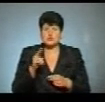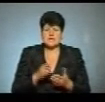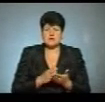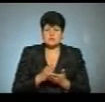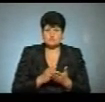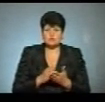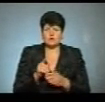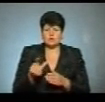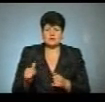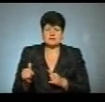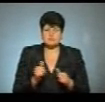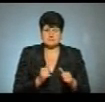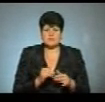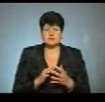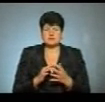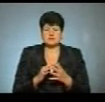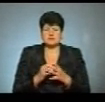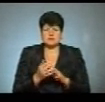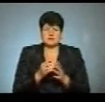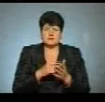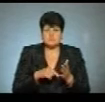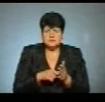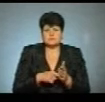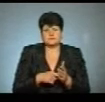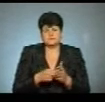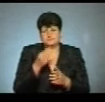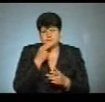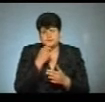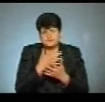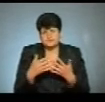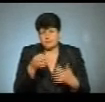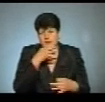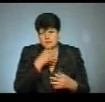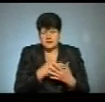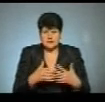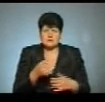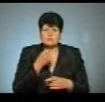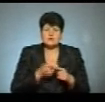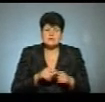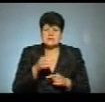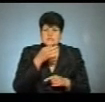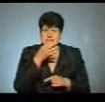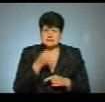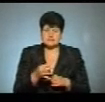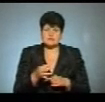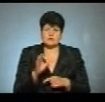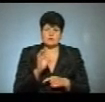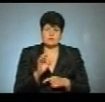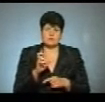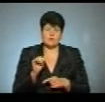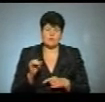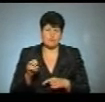які забезпечують населений пункт продовольством і лікарськими засобами. Про це розповів начальник Нацполіції області Олександр